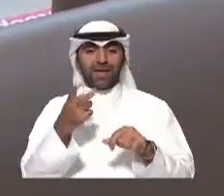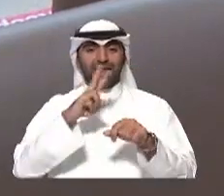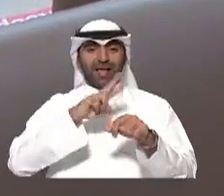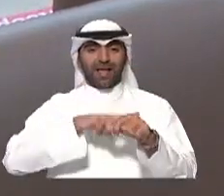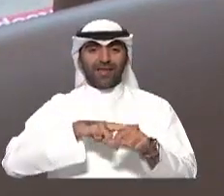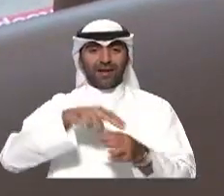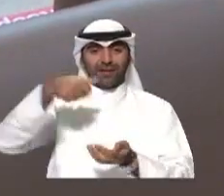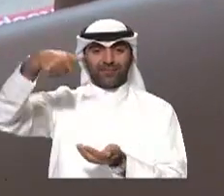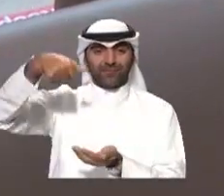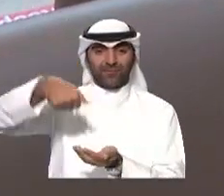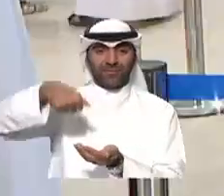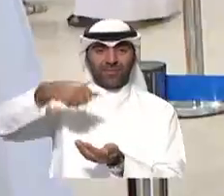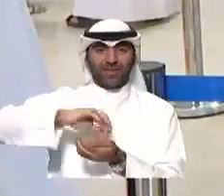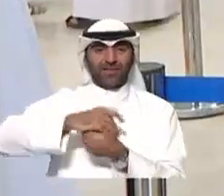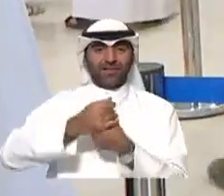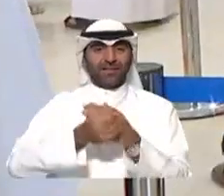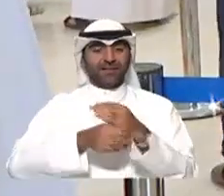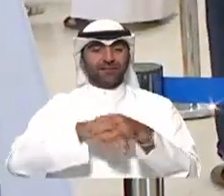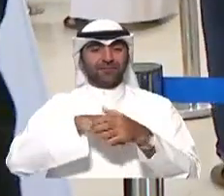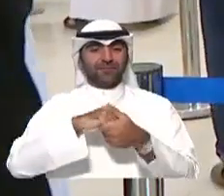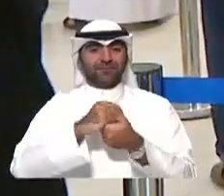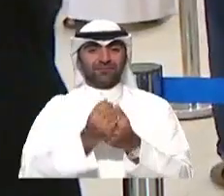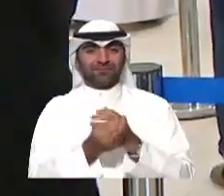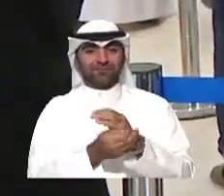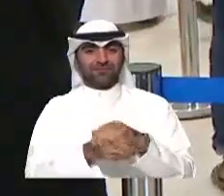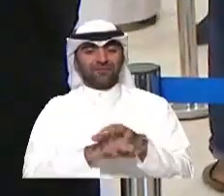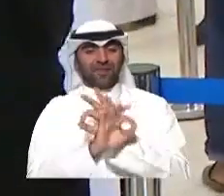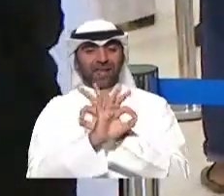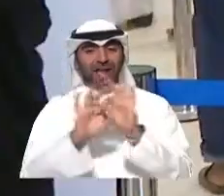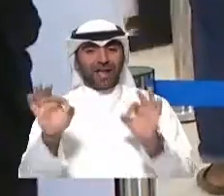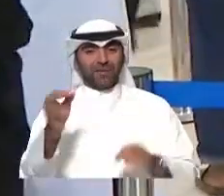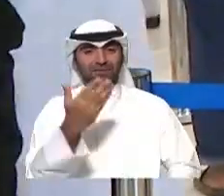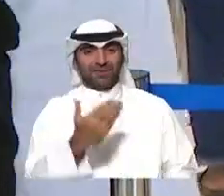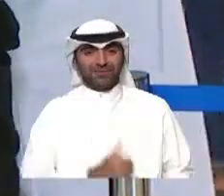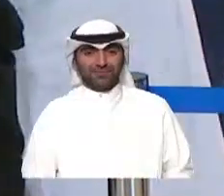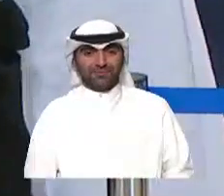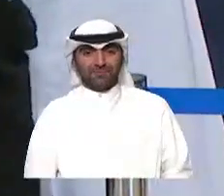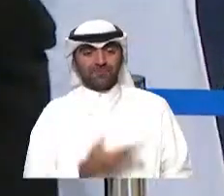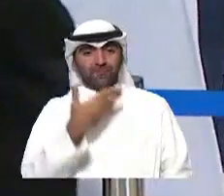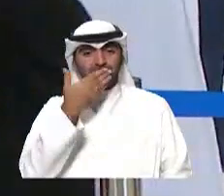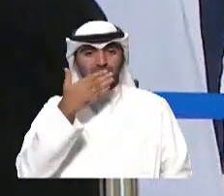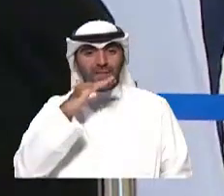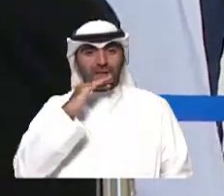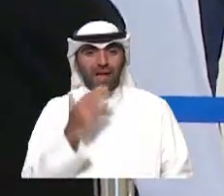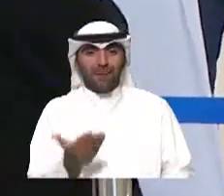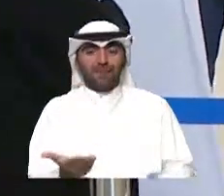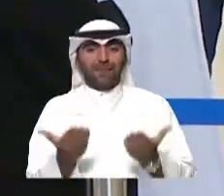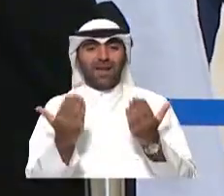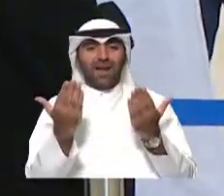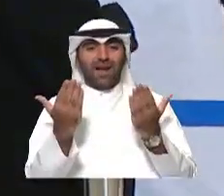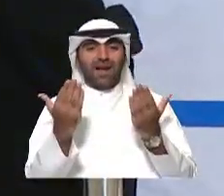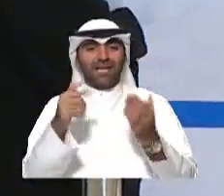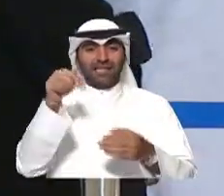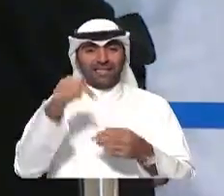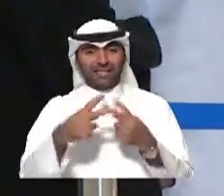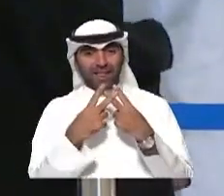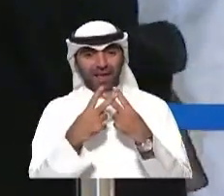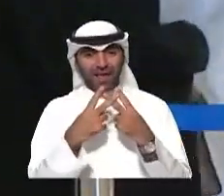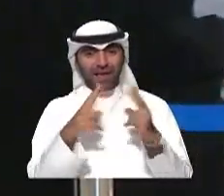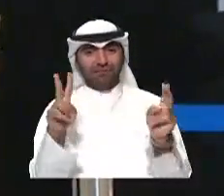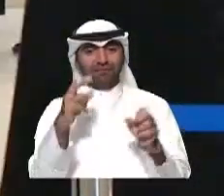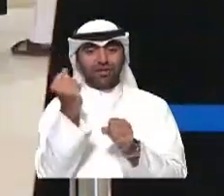بين الموظفين. لله الحمد، نظام 100% هذا ممتاز لإنجاز جميع المعاملات تخص